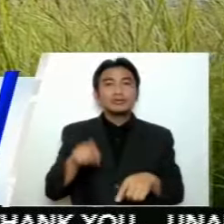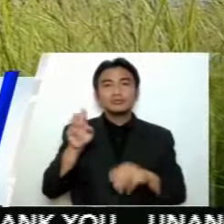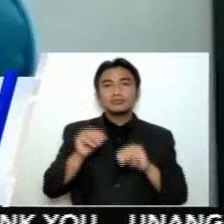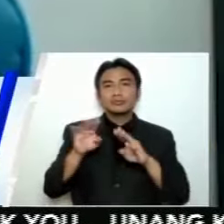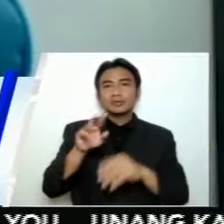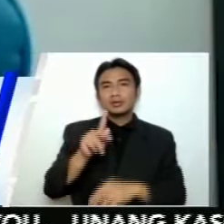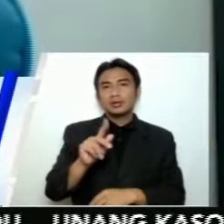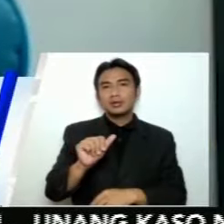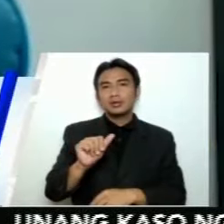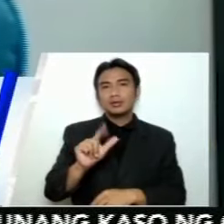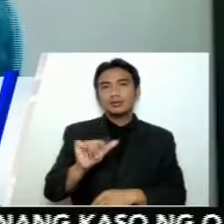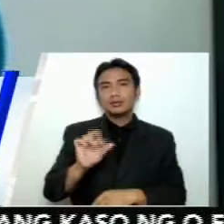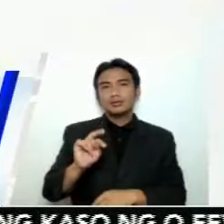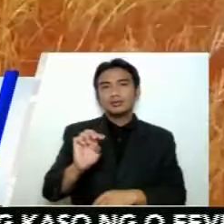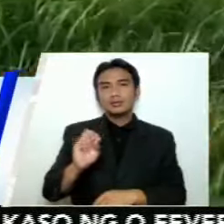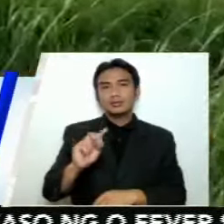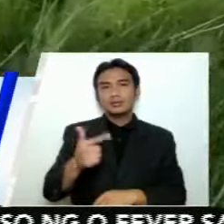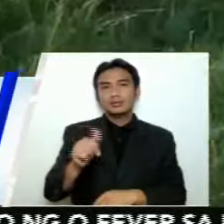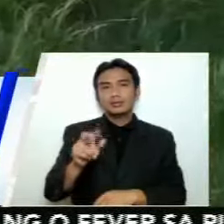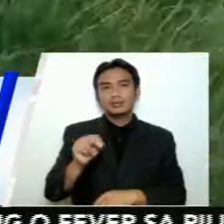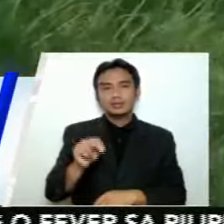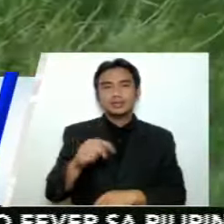mawawala dadalin mo po y hanggang